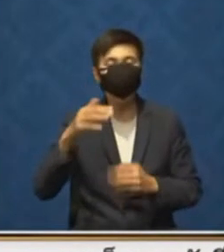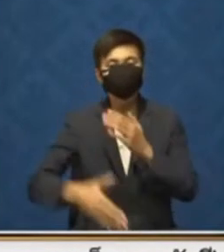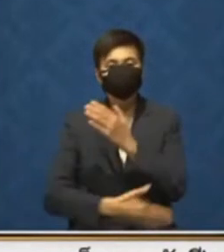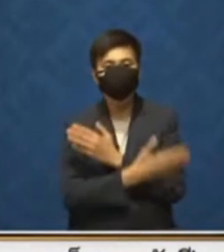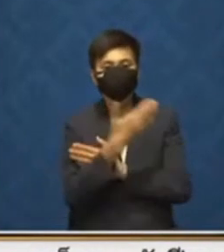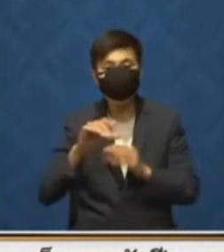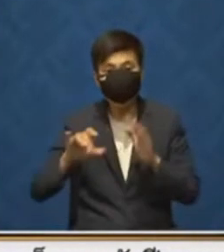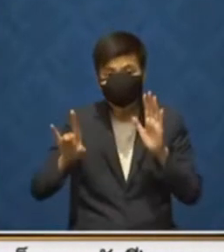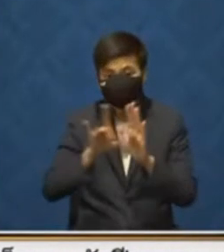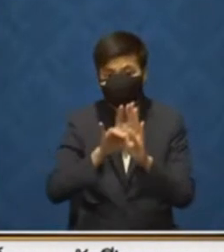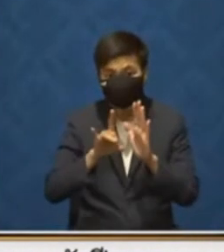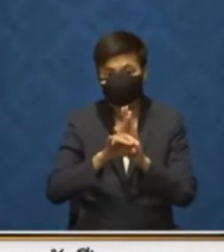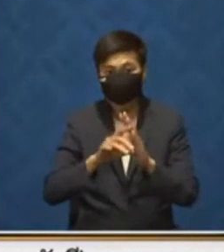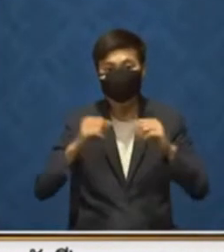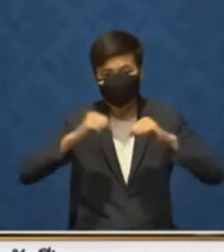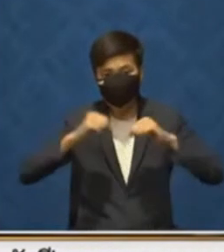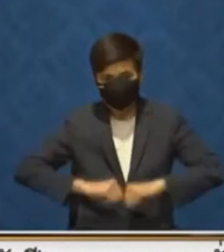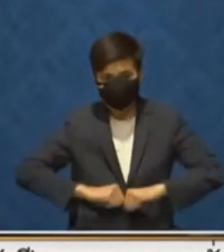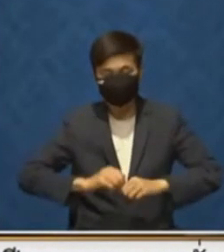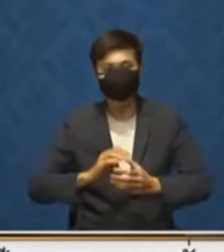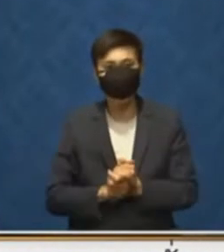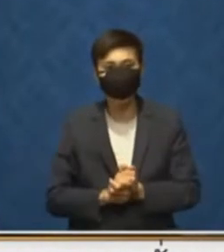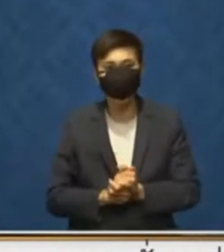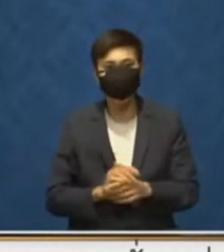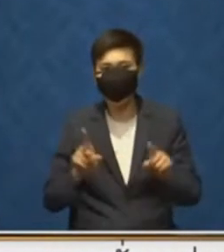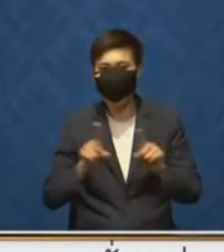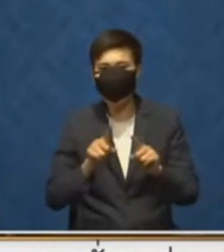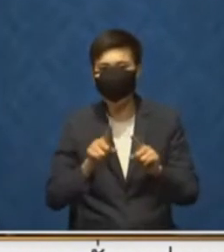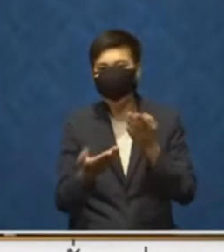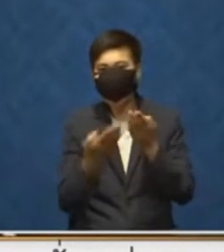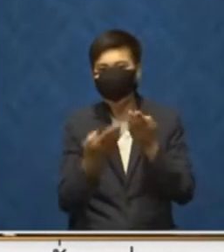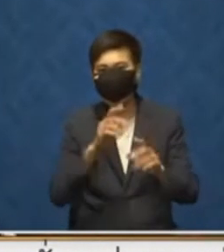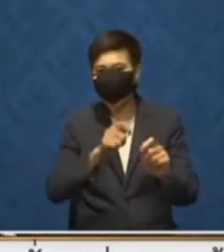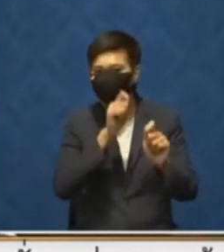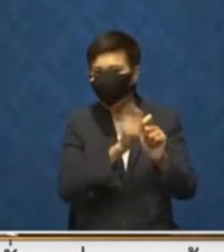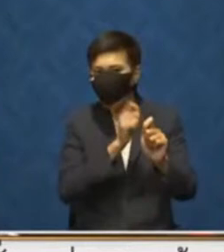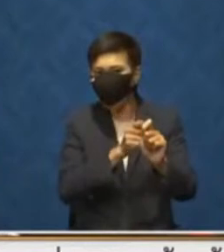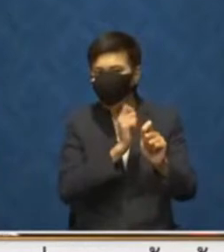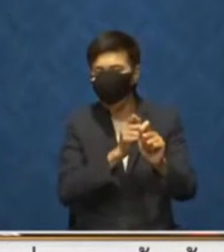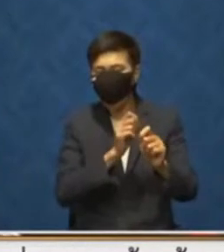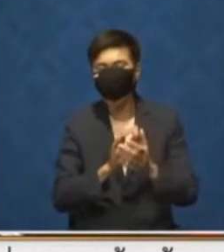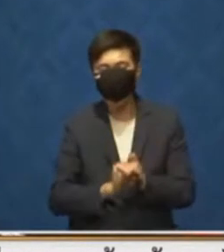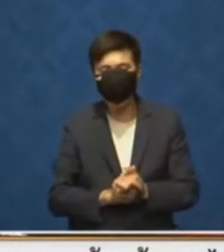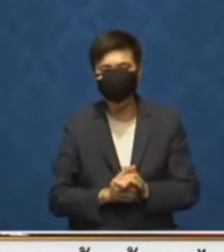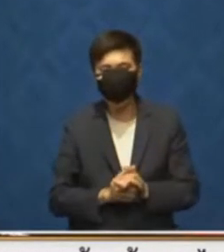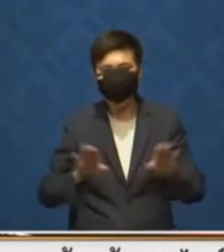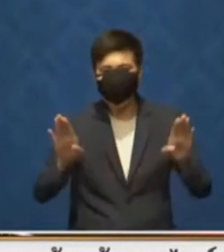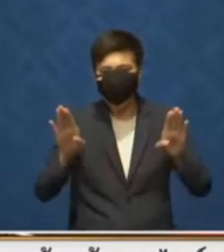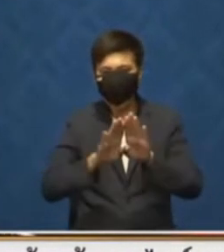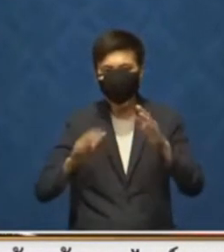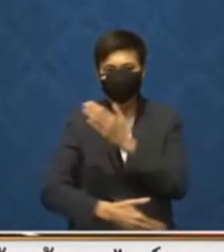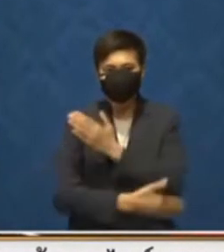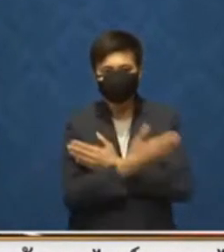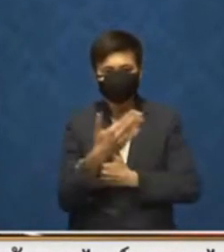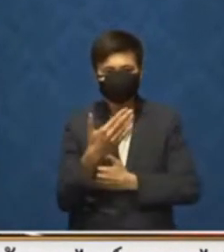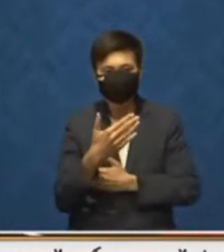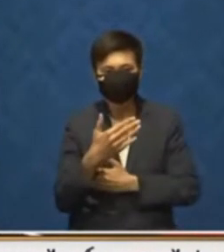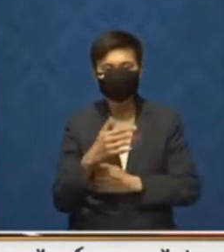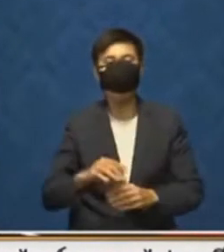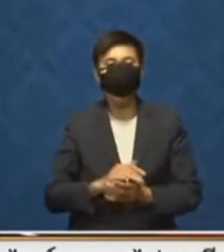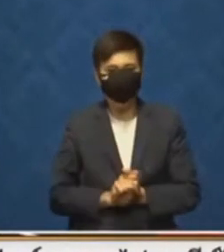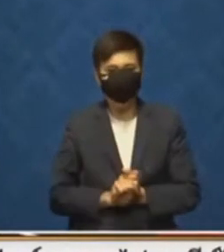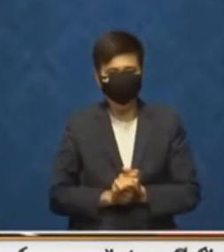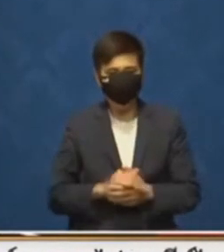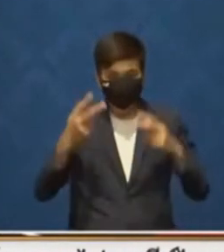ที่จะตอบกระปูปิดโอกาสทำให้พลเอกประยุทธ์เช่นสุดไปจากการเมืองไทยชนิดหนึ่ง